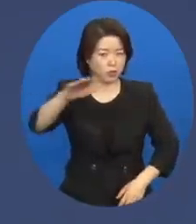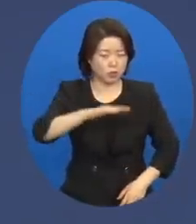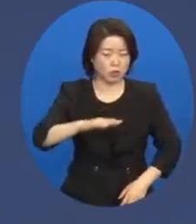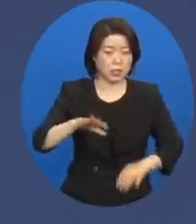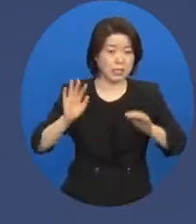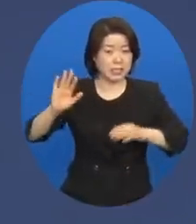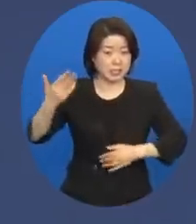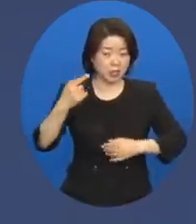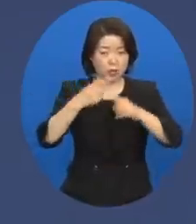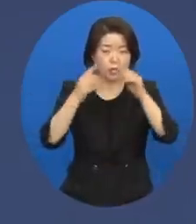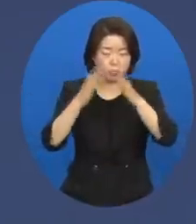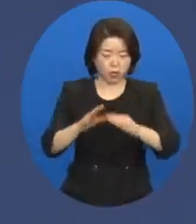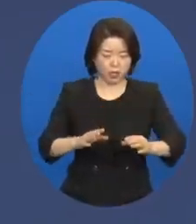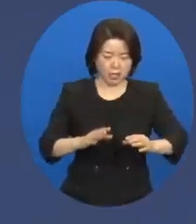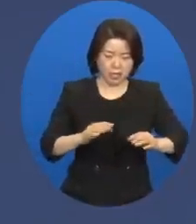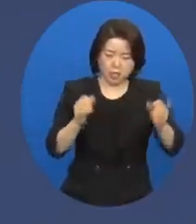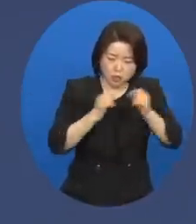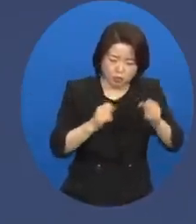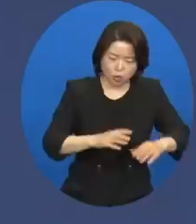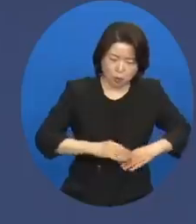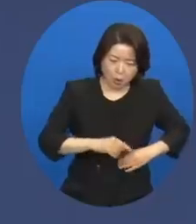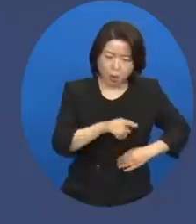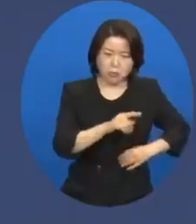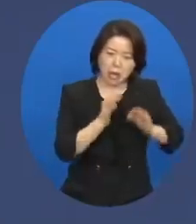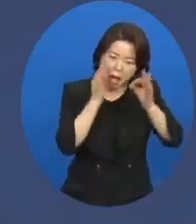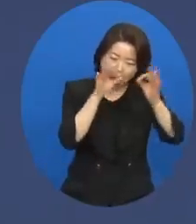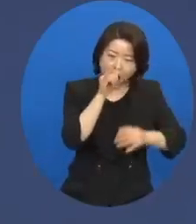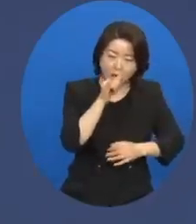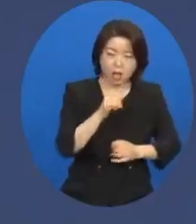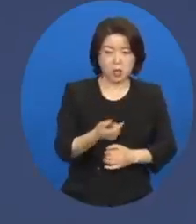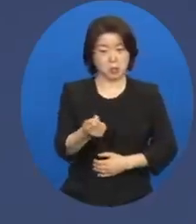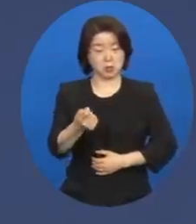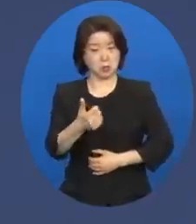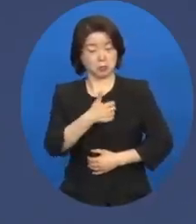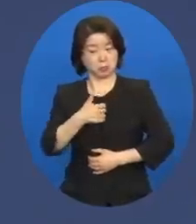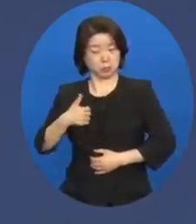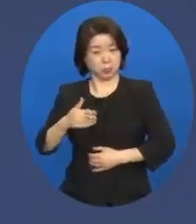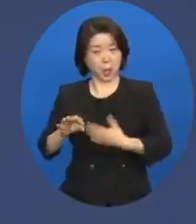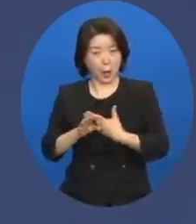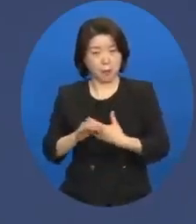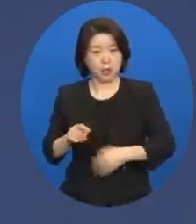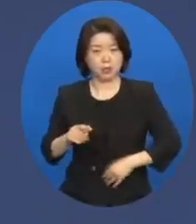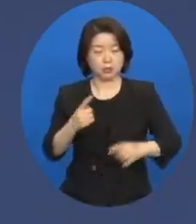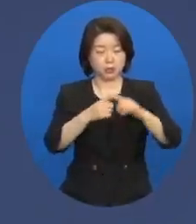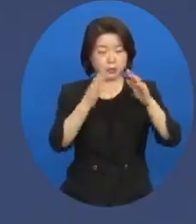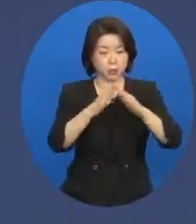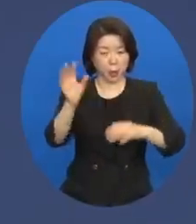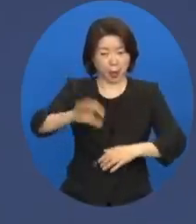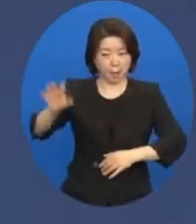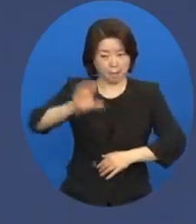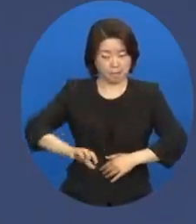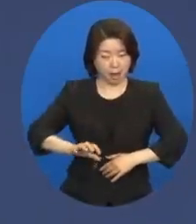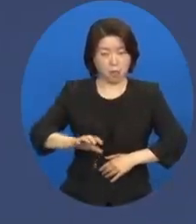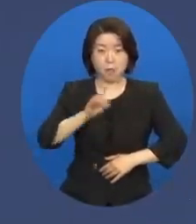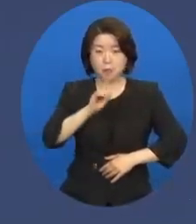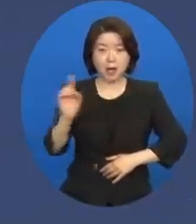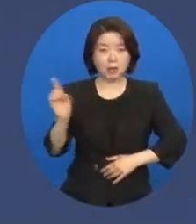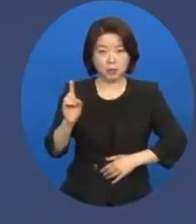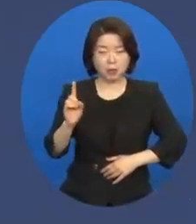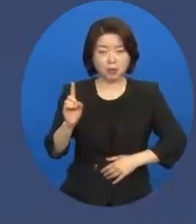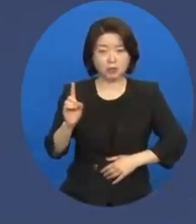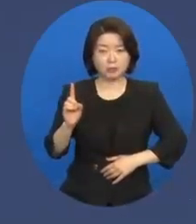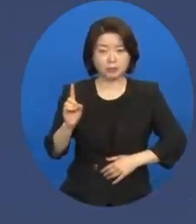교회는 죽고 배고플 때는 그랬다가 조금만 여유만 생기면 교회사에 계속 반복되는 얘기가 바로 이